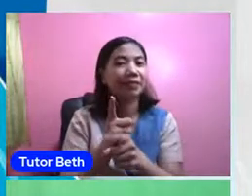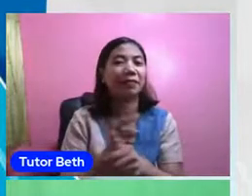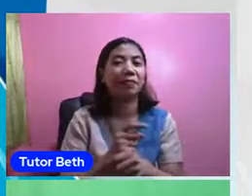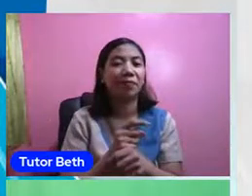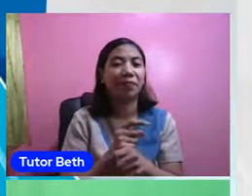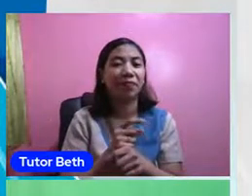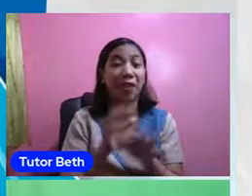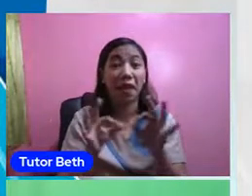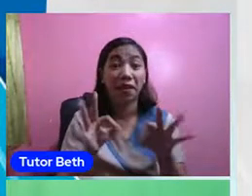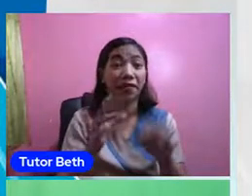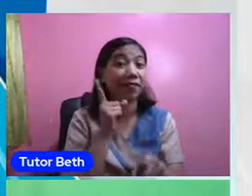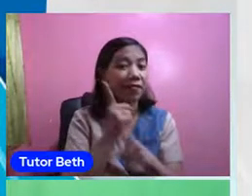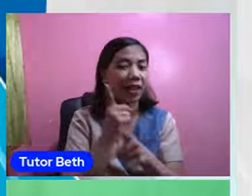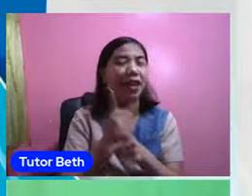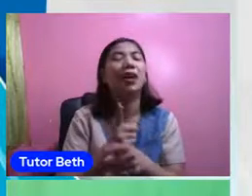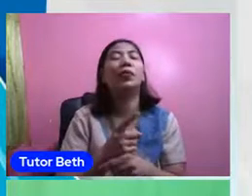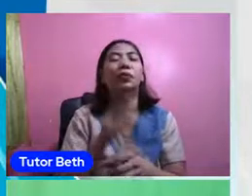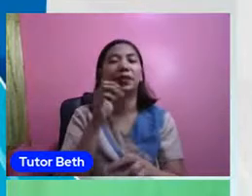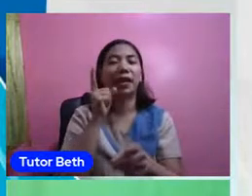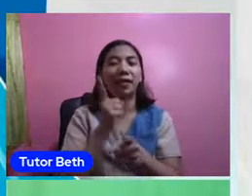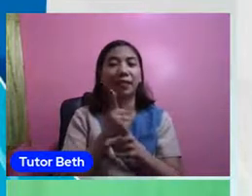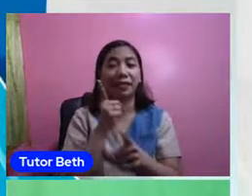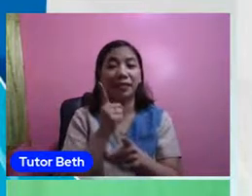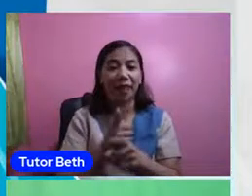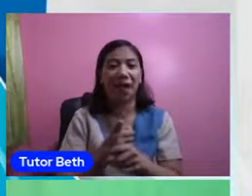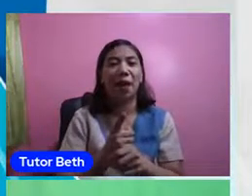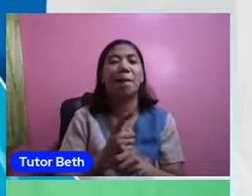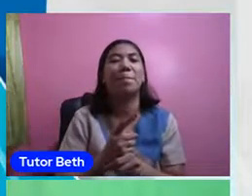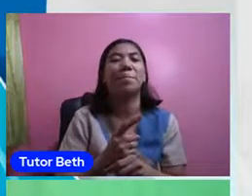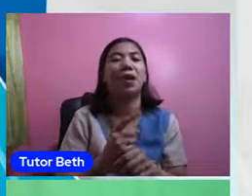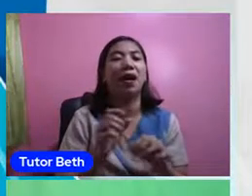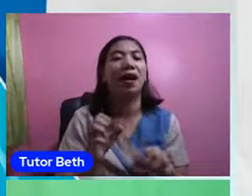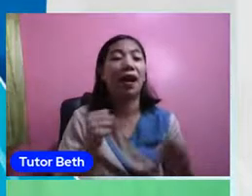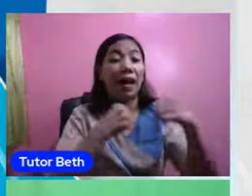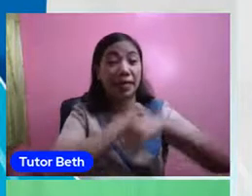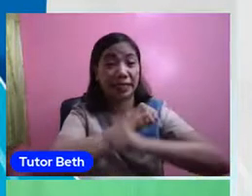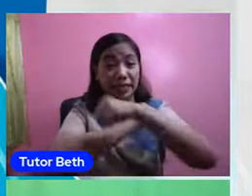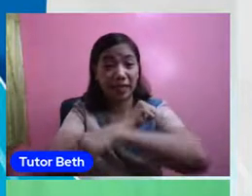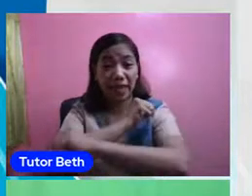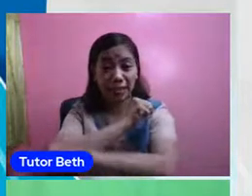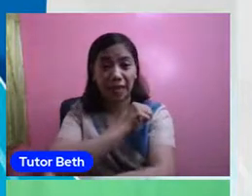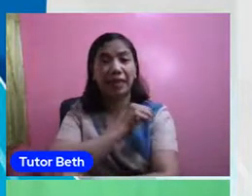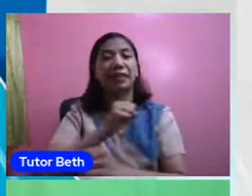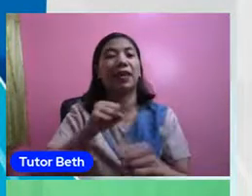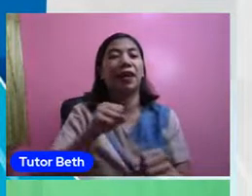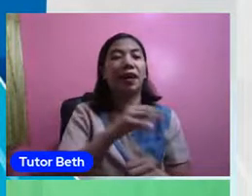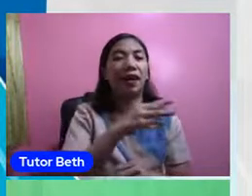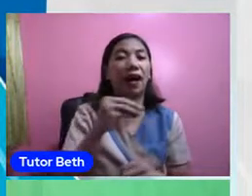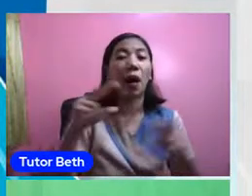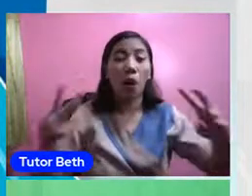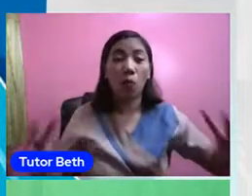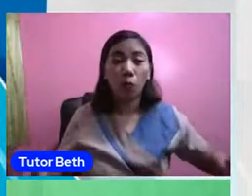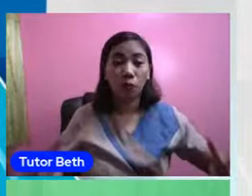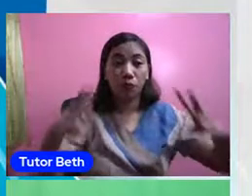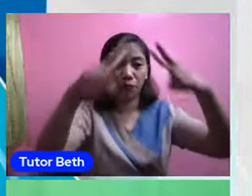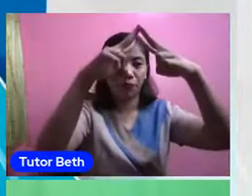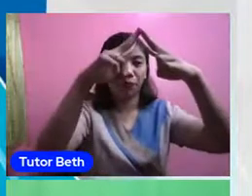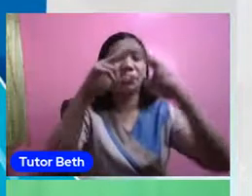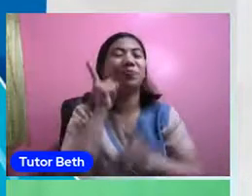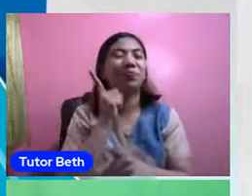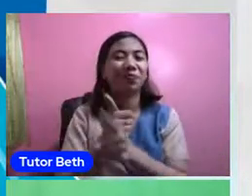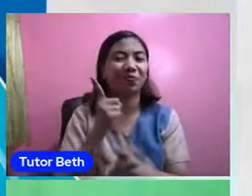Okay. Tama. Dagat at bulkan. Okay. Next. Para naman sa uli nating larawan.